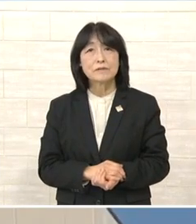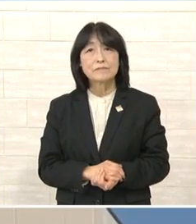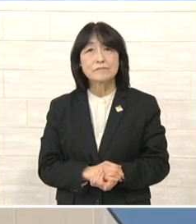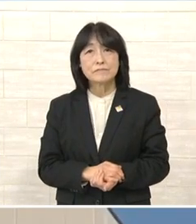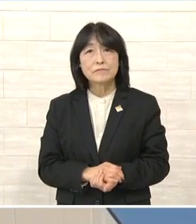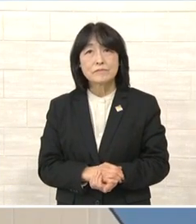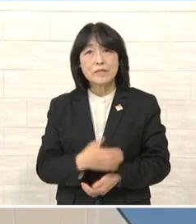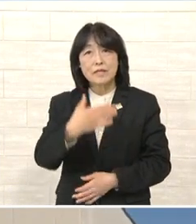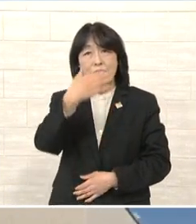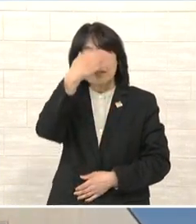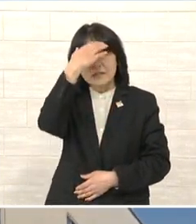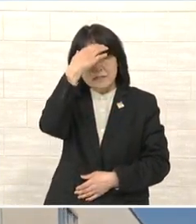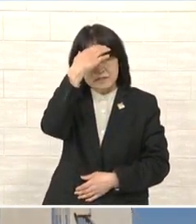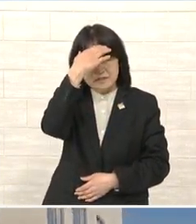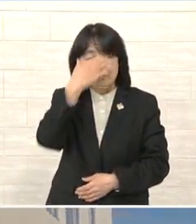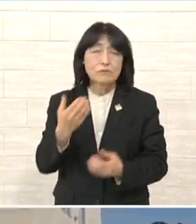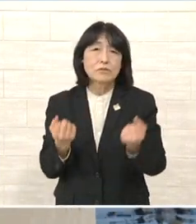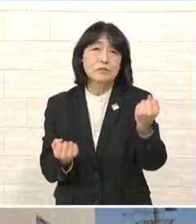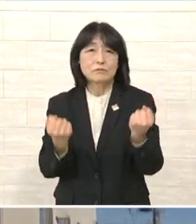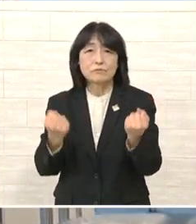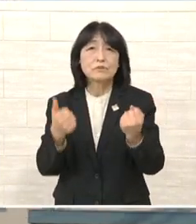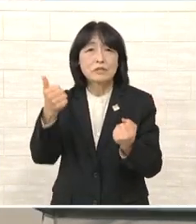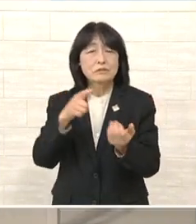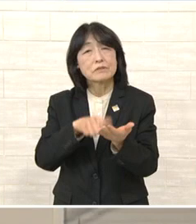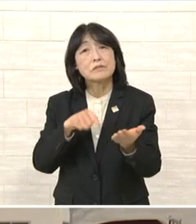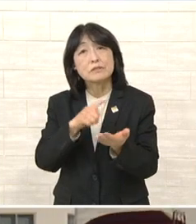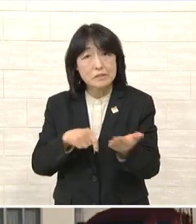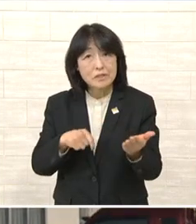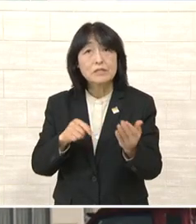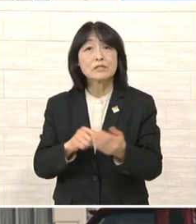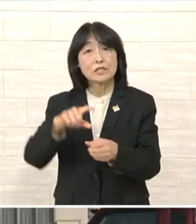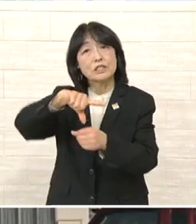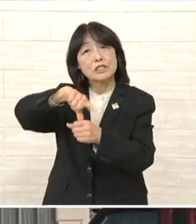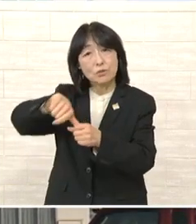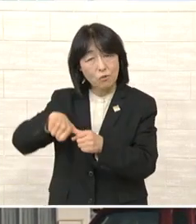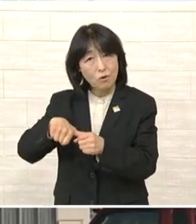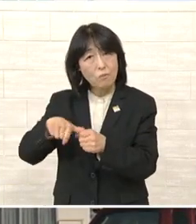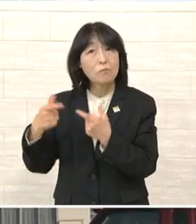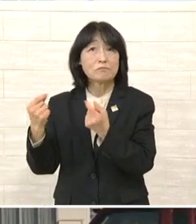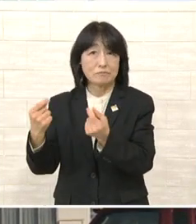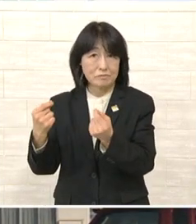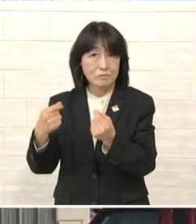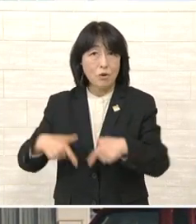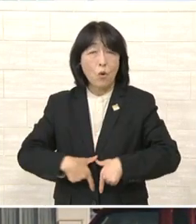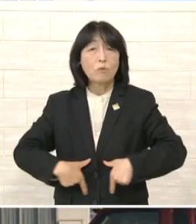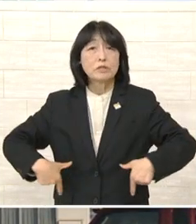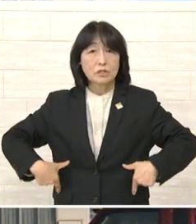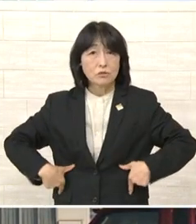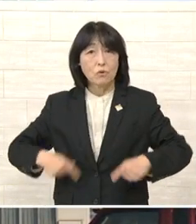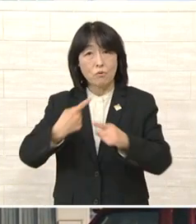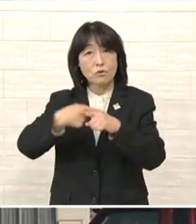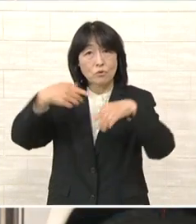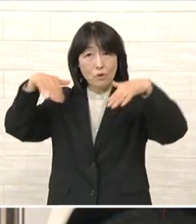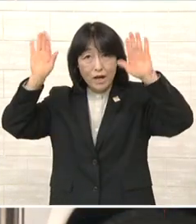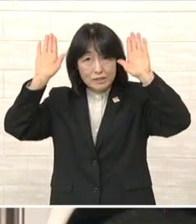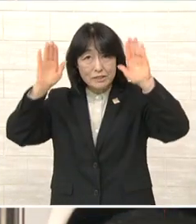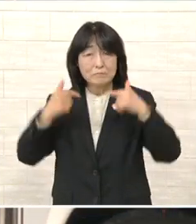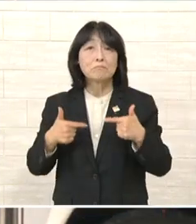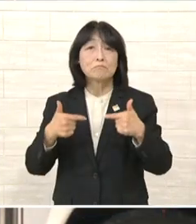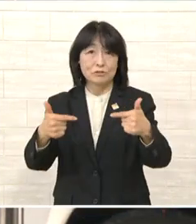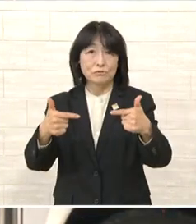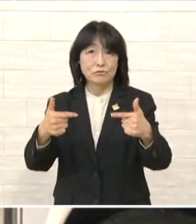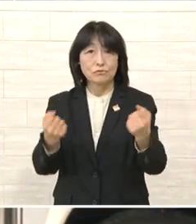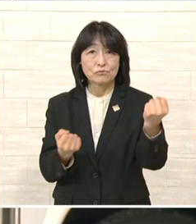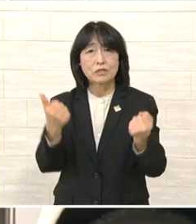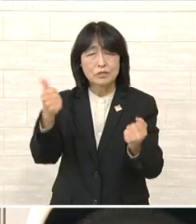深刻な運転手不足による減便は地方でも。帯広の十勝バスです。運転手